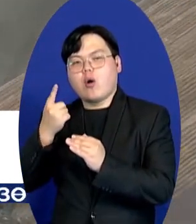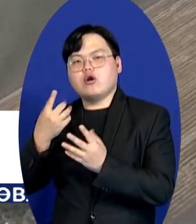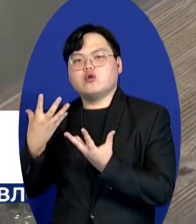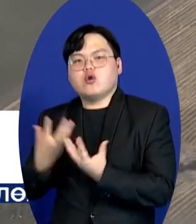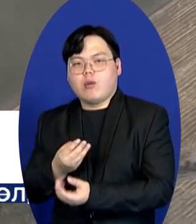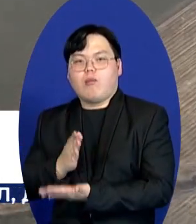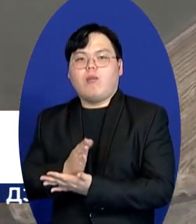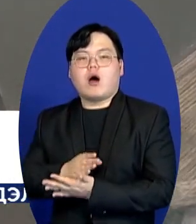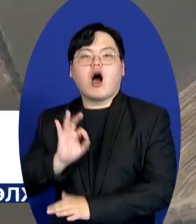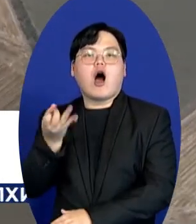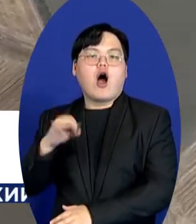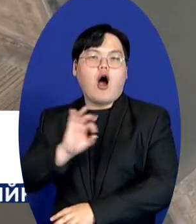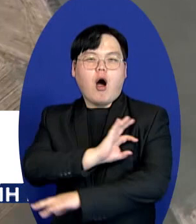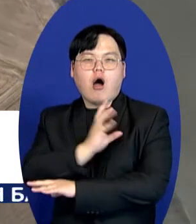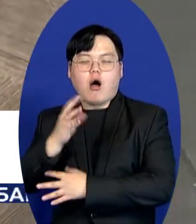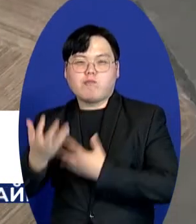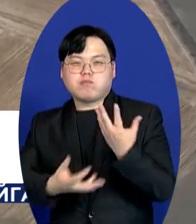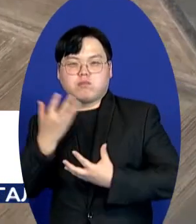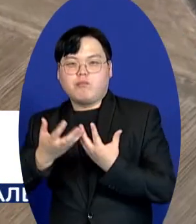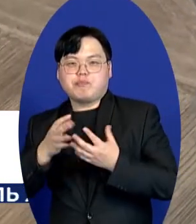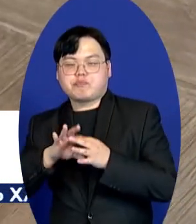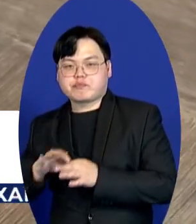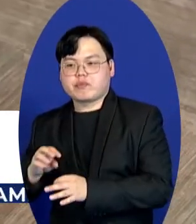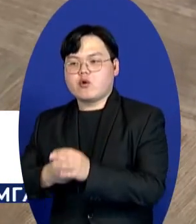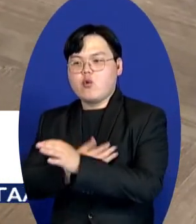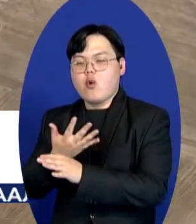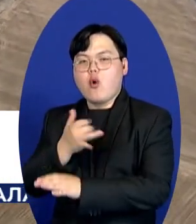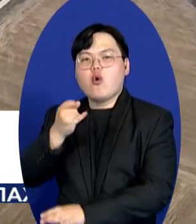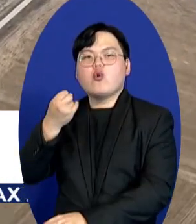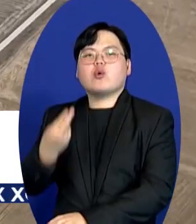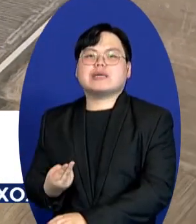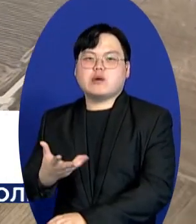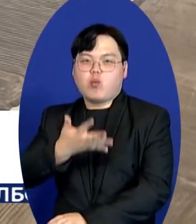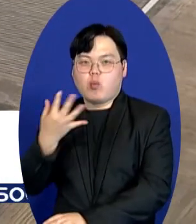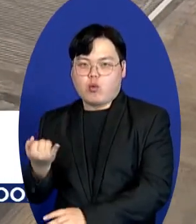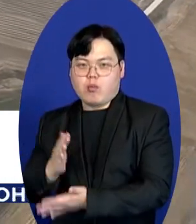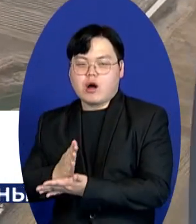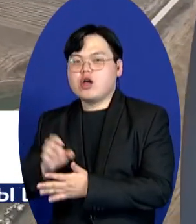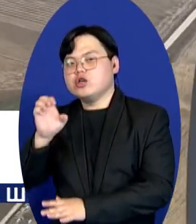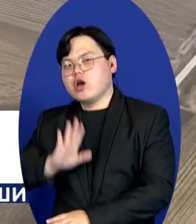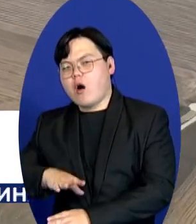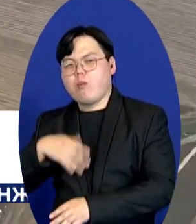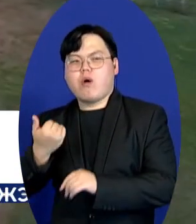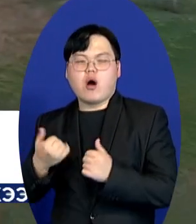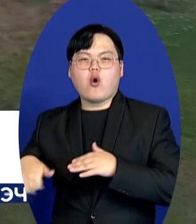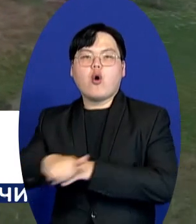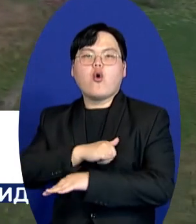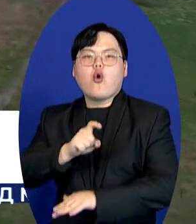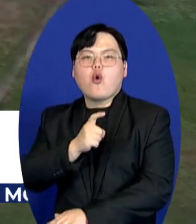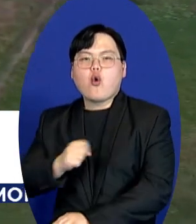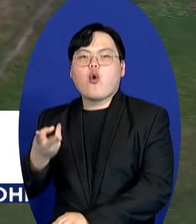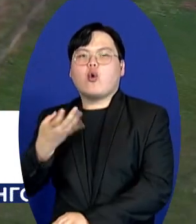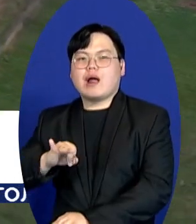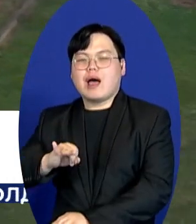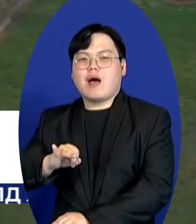байна. Мөн ой хээрийн төмрийн тоошрсноос ургацын байдал ихээхэн таагүй нөлөөлж байна. Ерөнхийдөө Европын олон орнд энэ жил хураашилт ихтэй